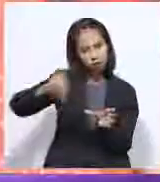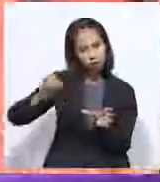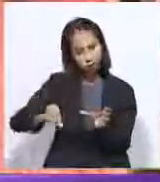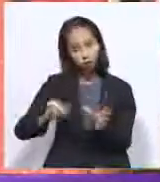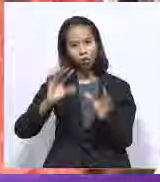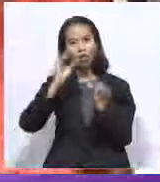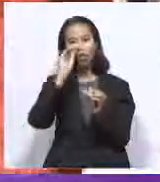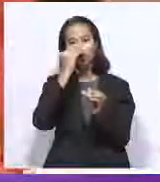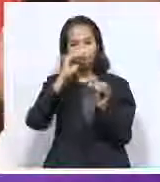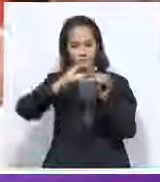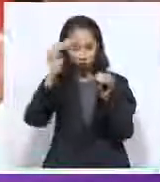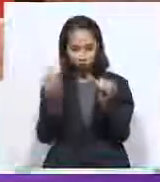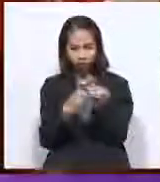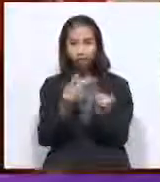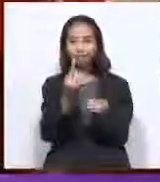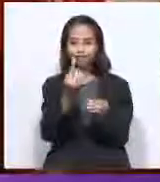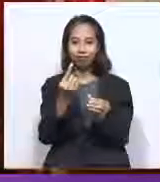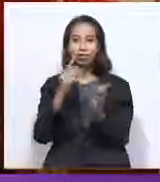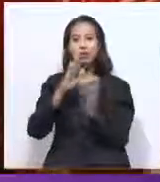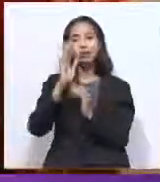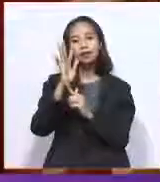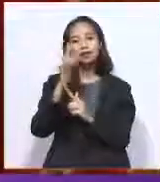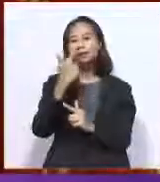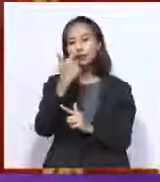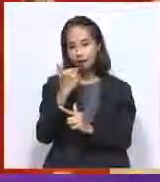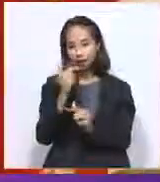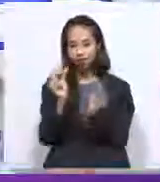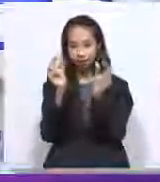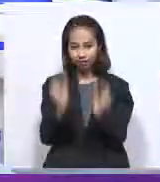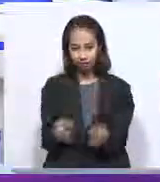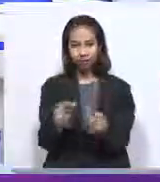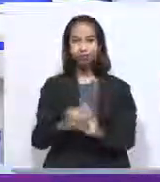งมาลัย1พวงด้วยนะคะก็จะครบถ้วนกระบวนความการไหว้ศาลเจ้าพ่อเสือค่ะ